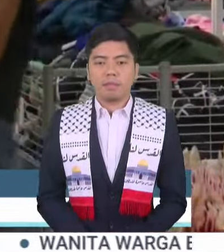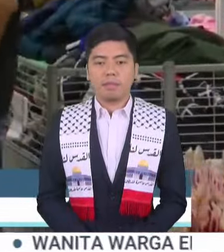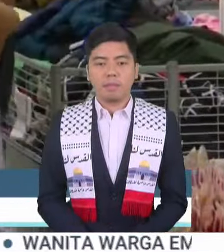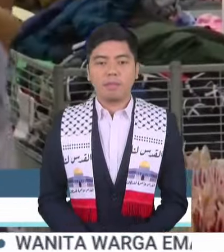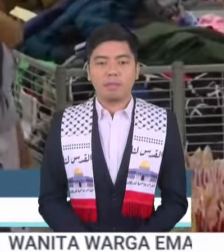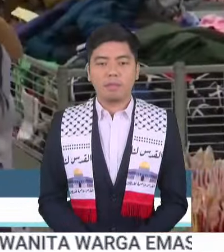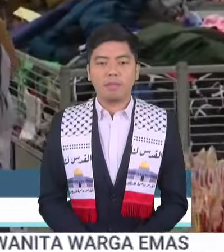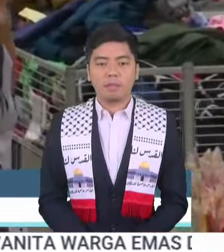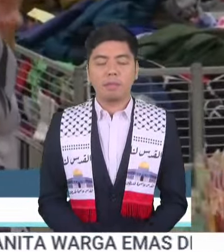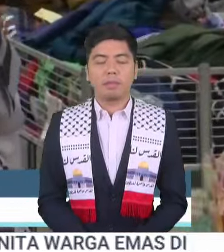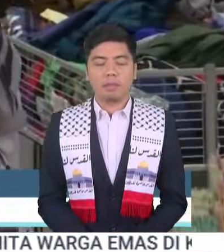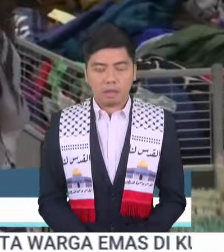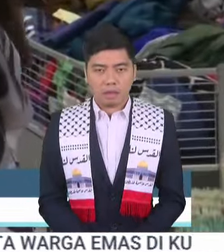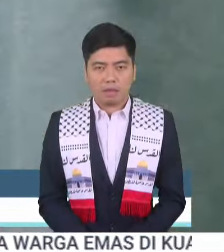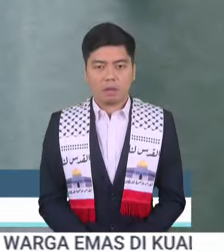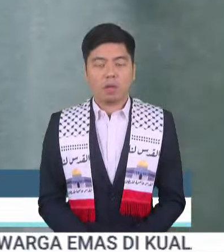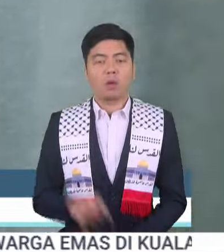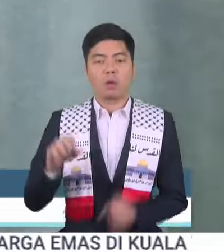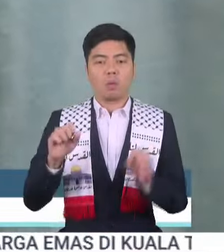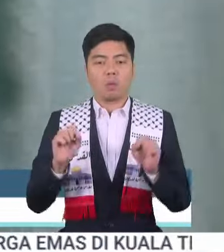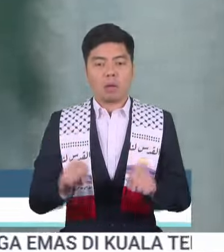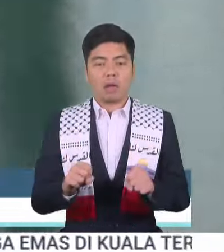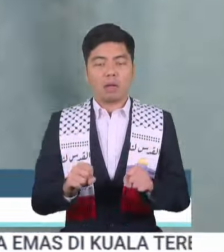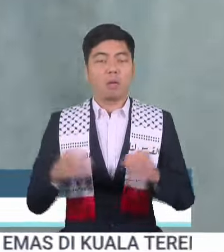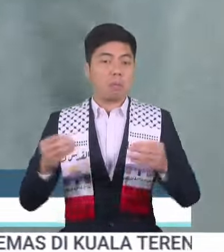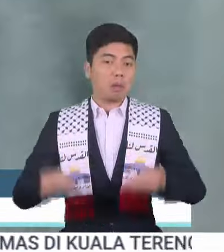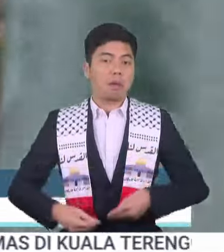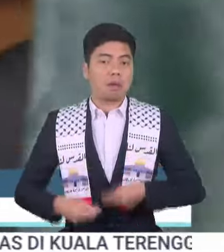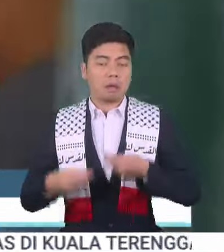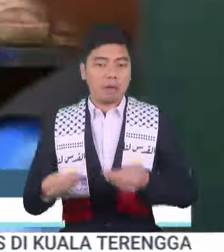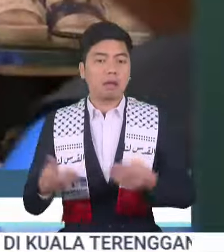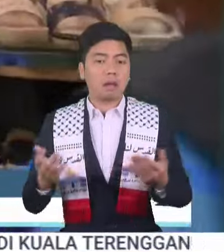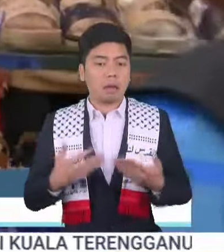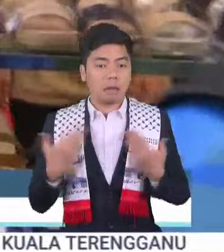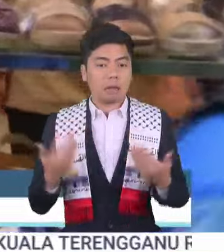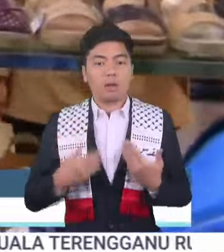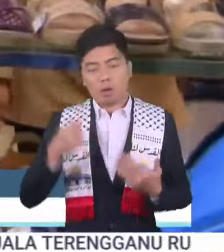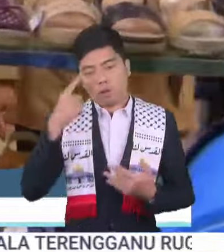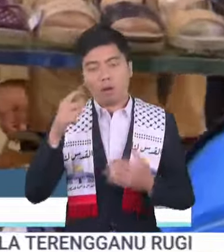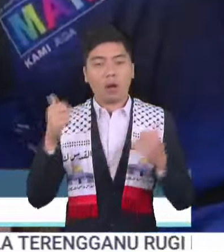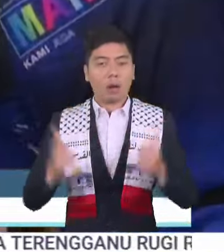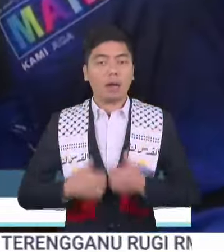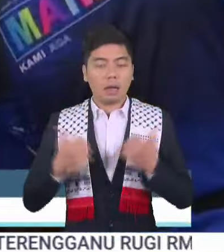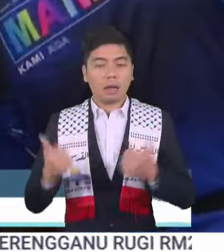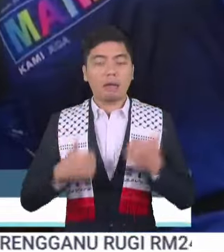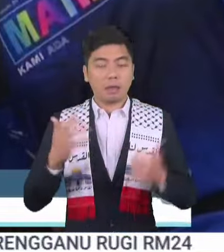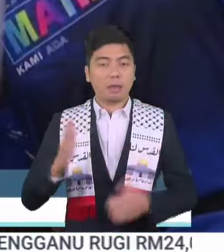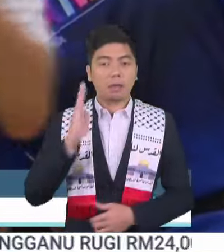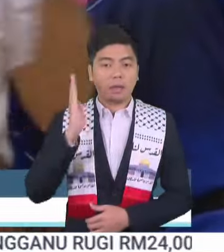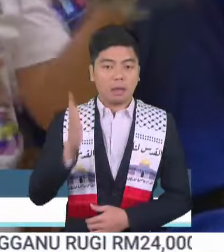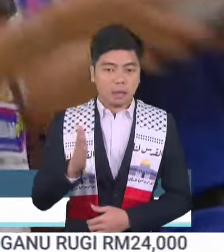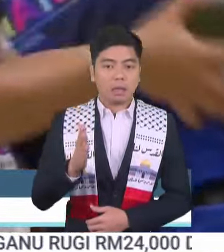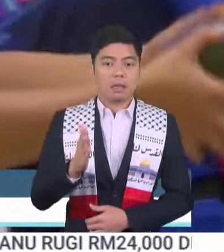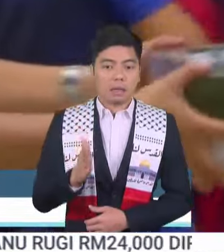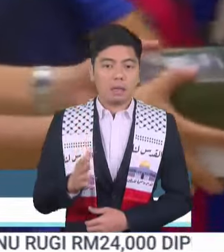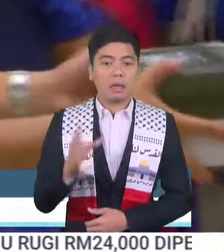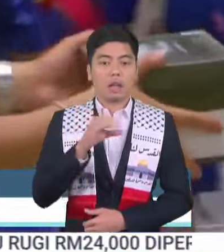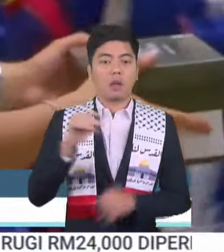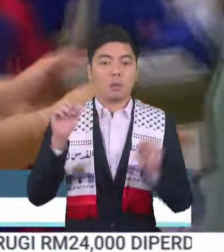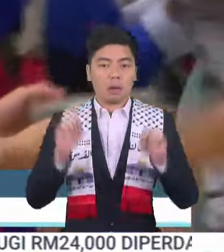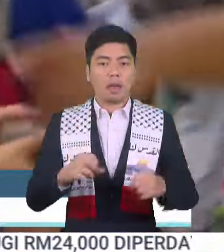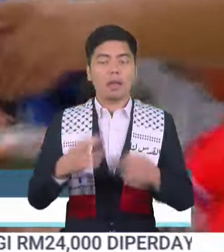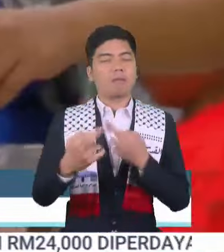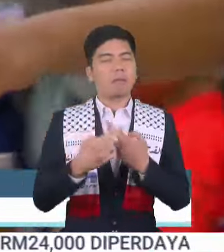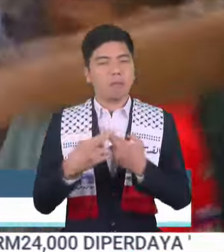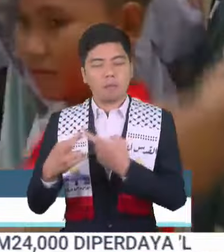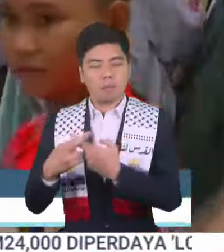Dan semestinya ini sedikit sebanyak akan memberikan kegembiraan untuk mereka pada Hari Raya Aidilfitri nanti. Dan di samping itu, dapat juga